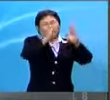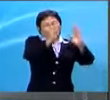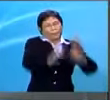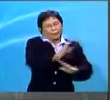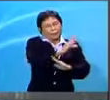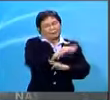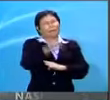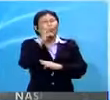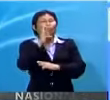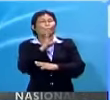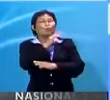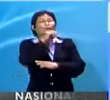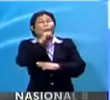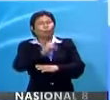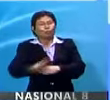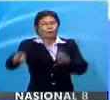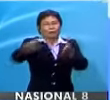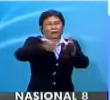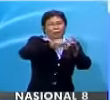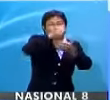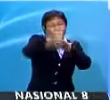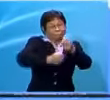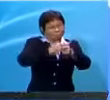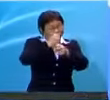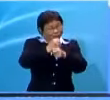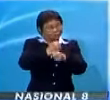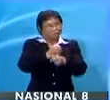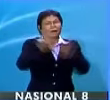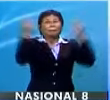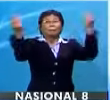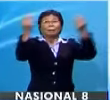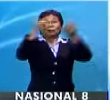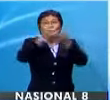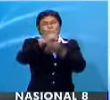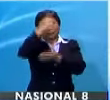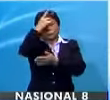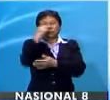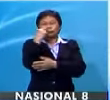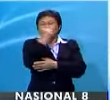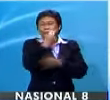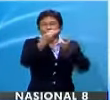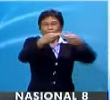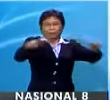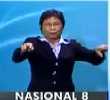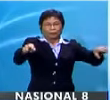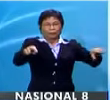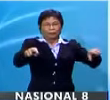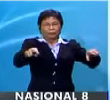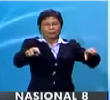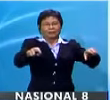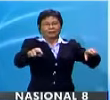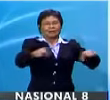jantina dan umur dalam laporan tahunan mereka pada Majlis itu juga Perdana Menteri melancarkan 30% Kab cawangan Malaysia